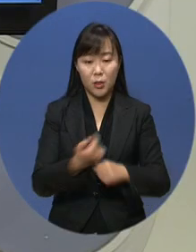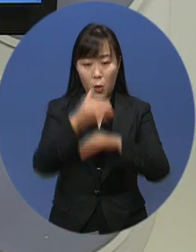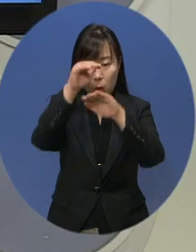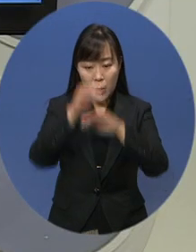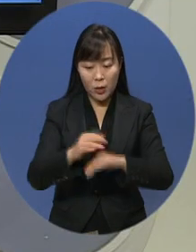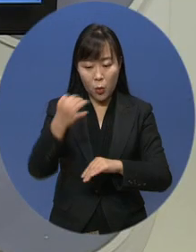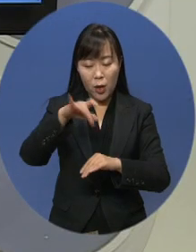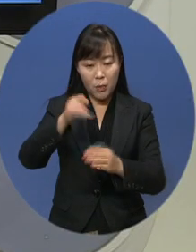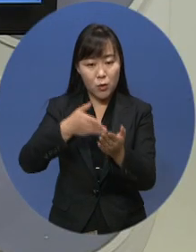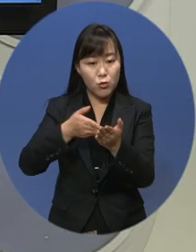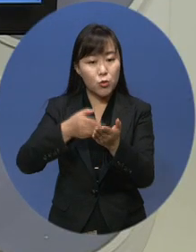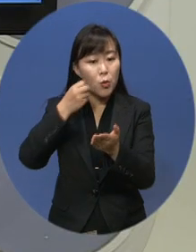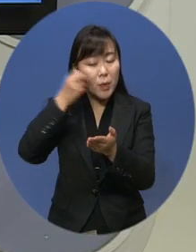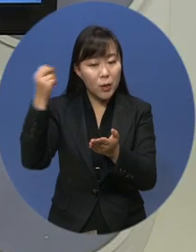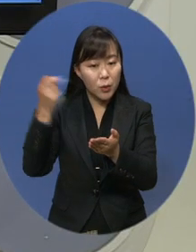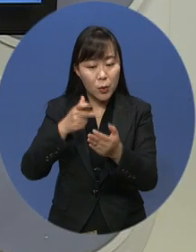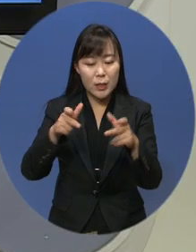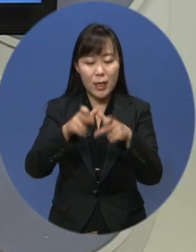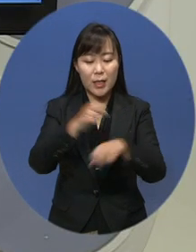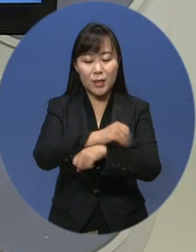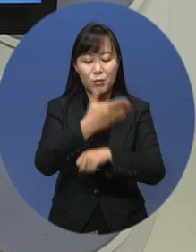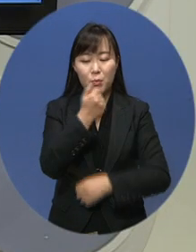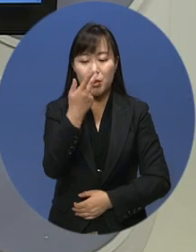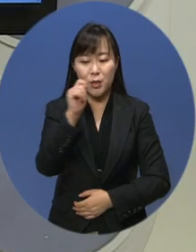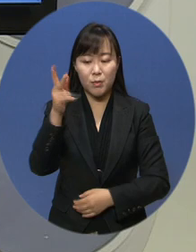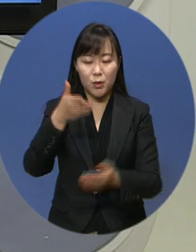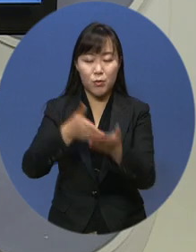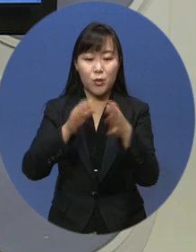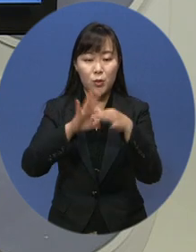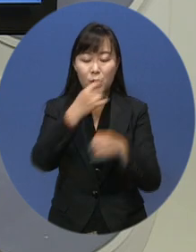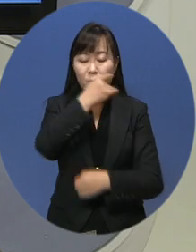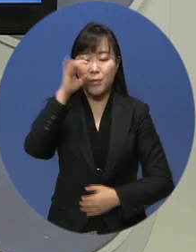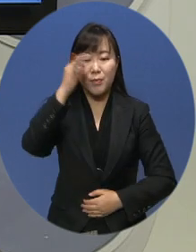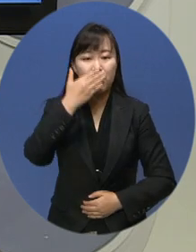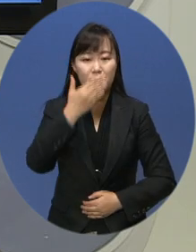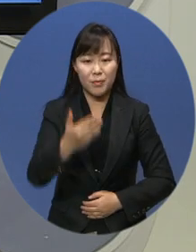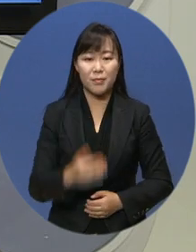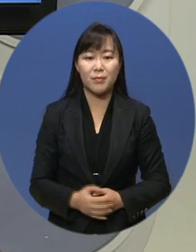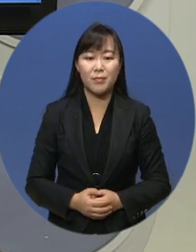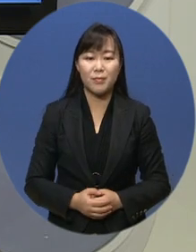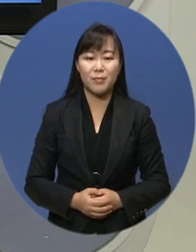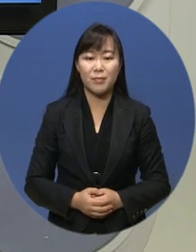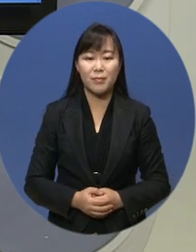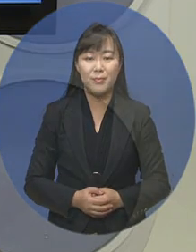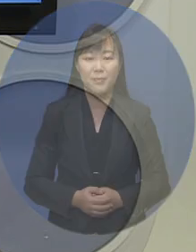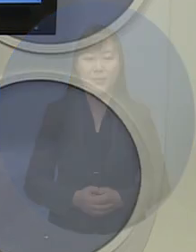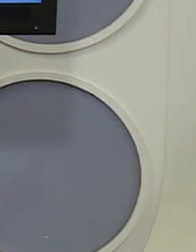이밖에 자세한 사항은 외 편 우스 홈페이지와 장애인 신문 복지 tv 뉴스를 통해 확인할 수 있습니다